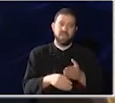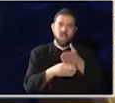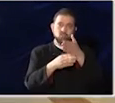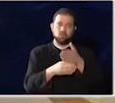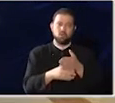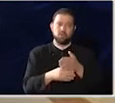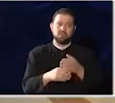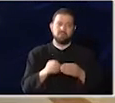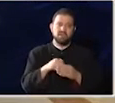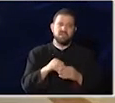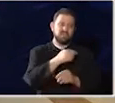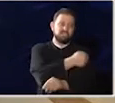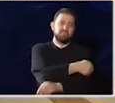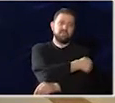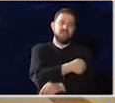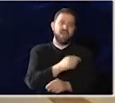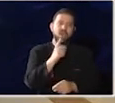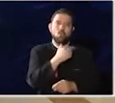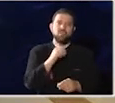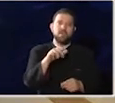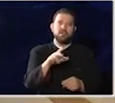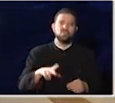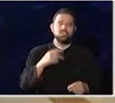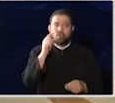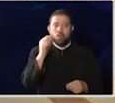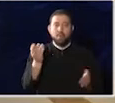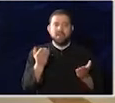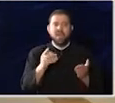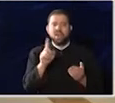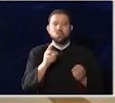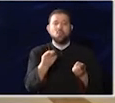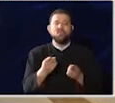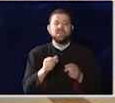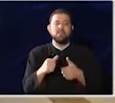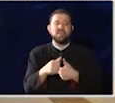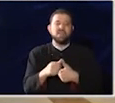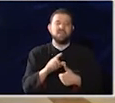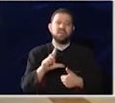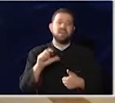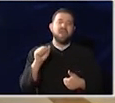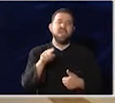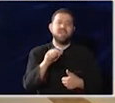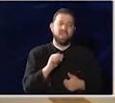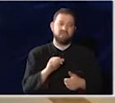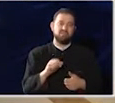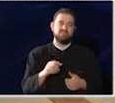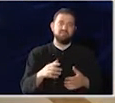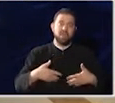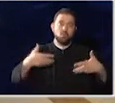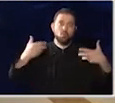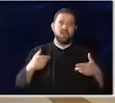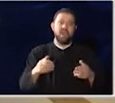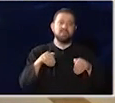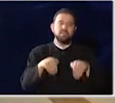spitalele în care mergem, întâlnim persoane care nu sunt vizitate și care s-ar bucura de